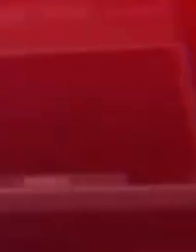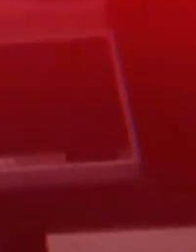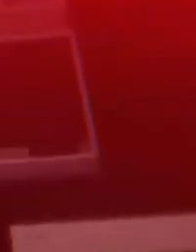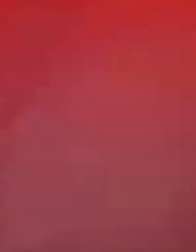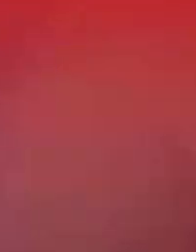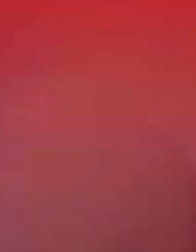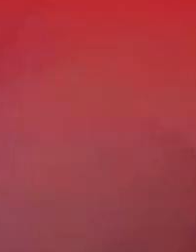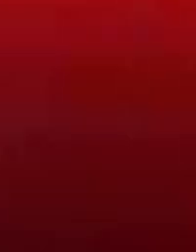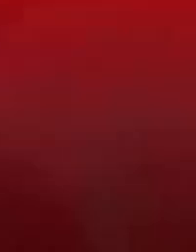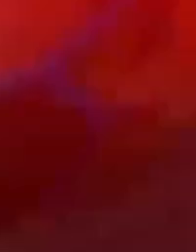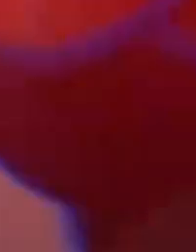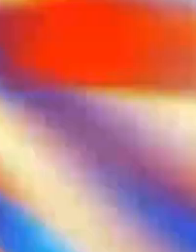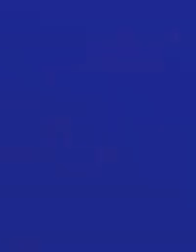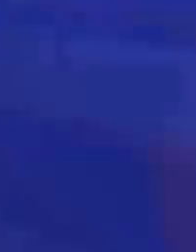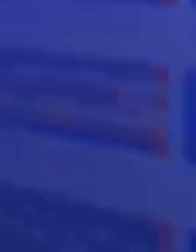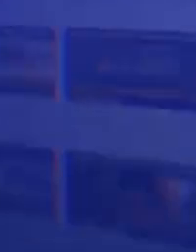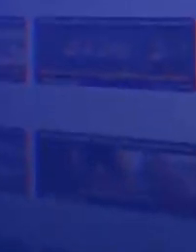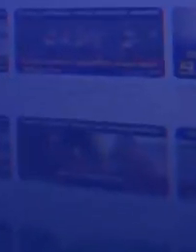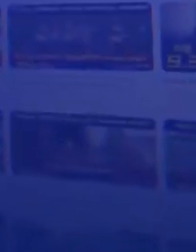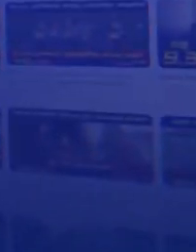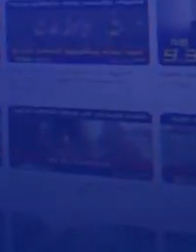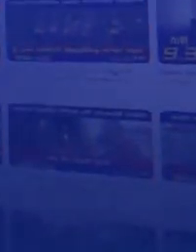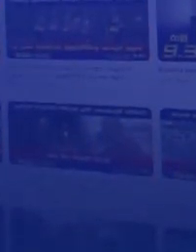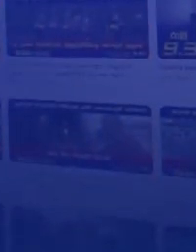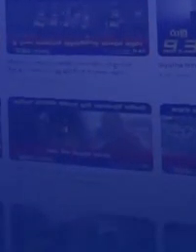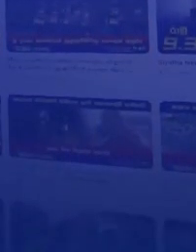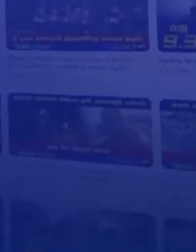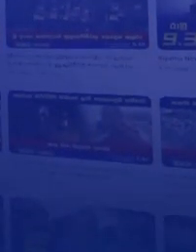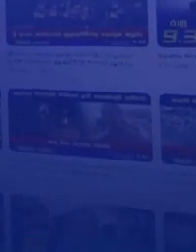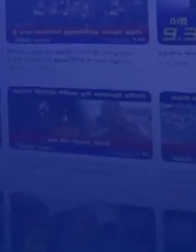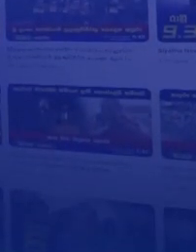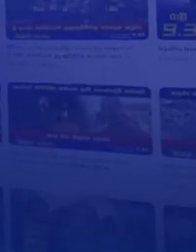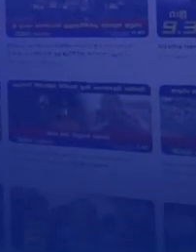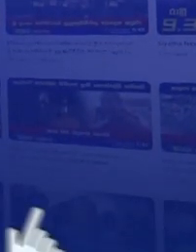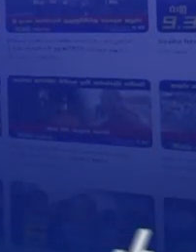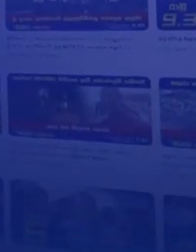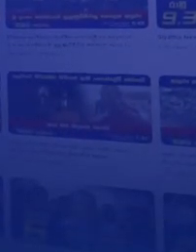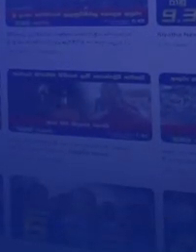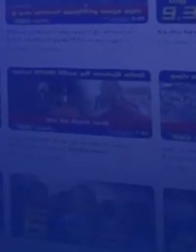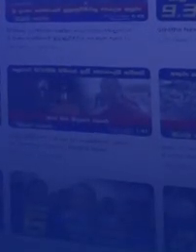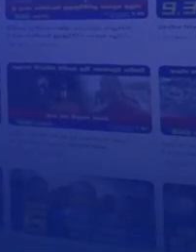රටේ ලෝකෙ සිදුවන උණුසුම්ව දැනගන්න සියත නිවුස් YouTube channel එක අදම subscribe කරන්න.